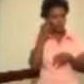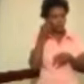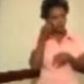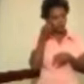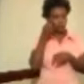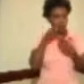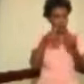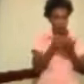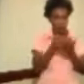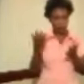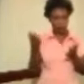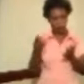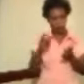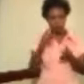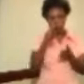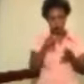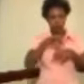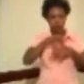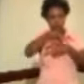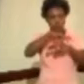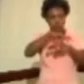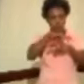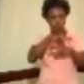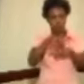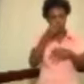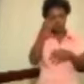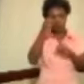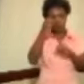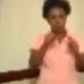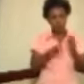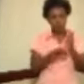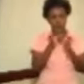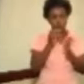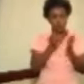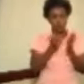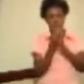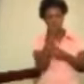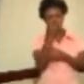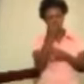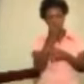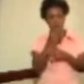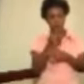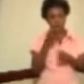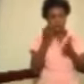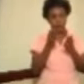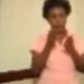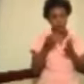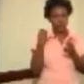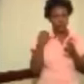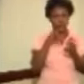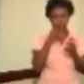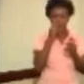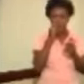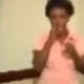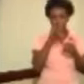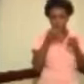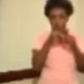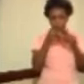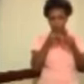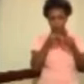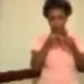Haïti? Qui donc, quoi que ce soit question technique, m'intéresser à lui, même pas professionnel de la production